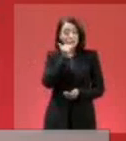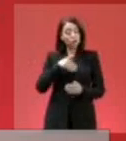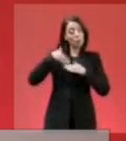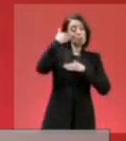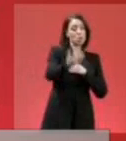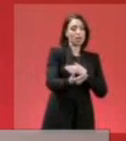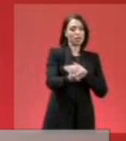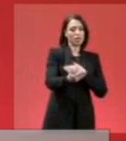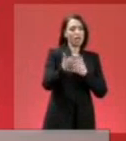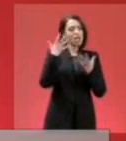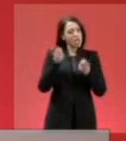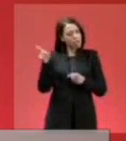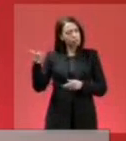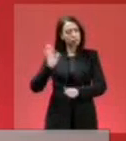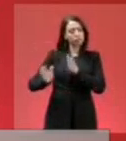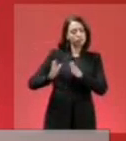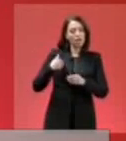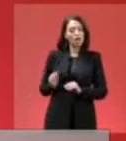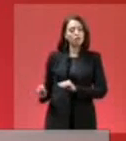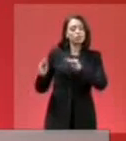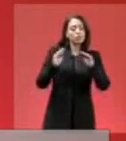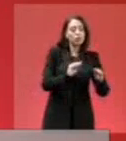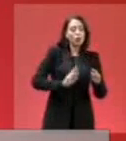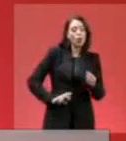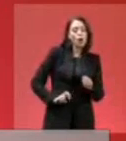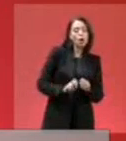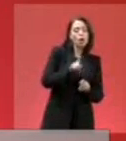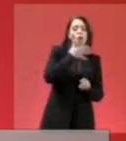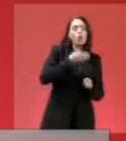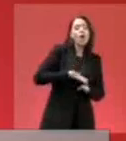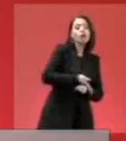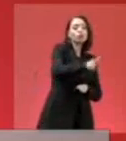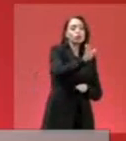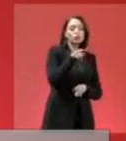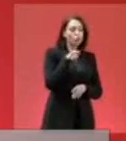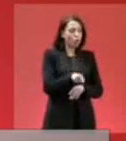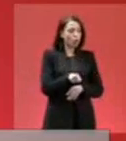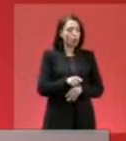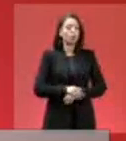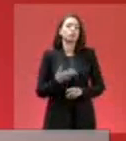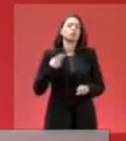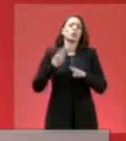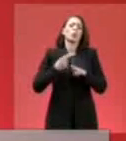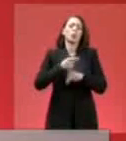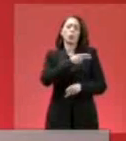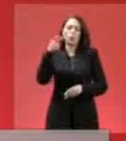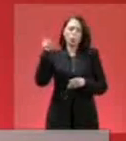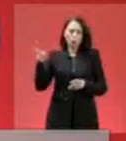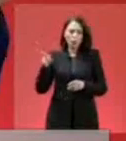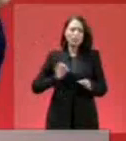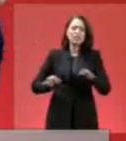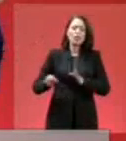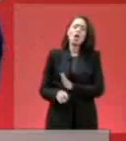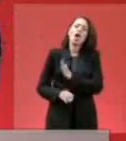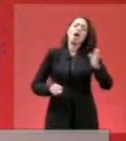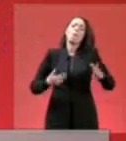μετά είχαν φροντίσει να ναρκοθετήσουν το μονοπάτι της εξόδου με τεπορυβόητο σχέδιο της αριστερής